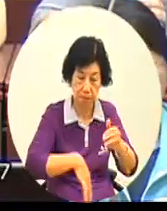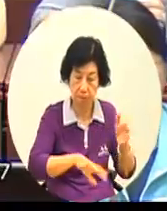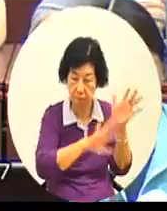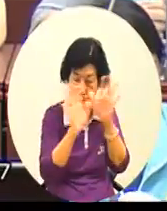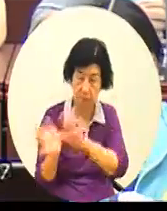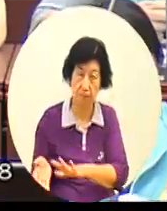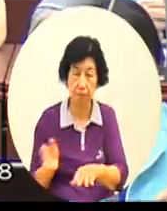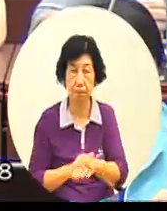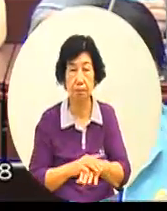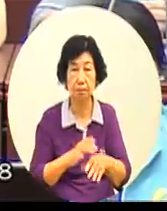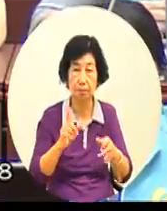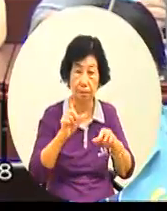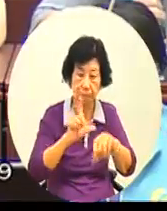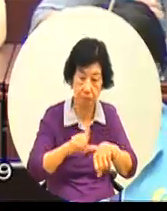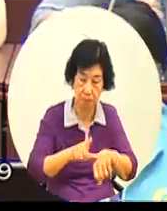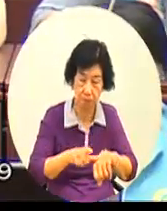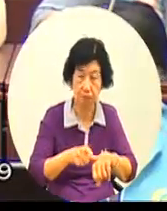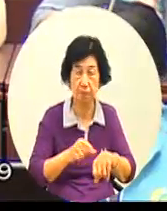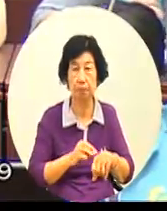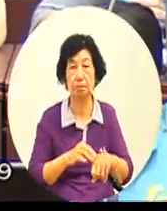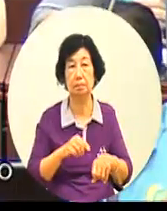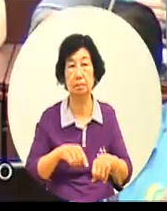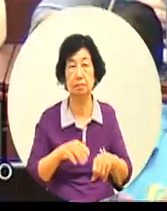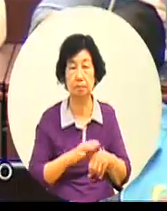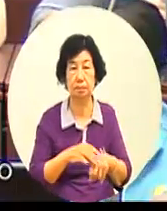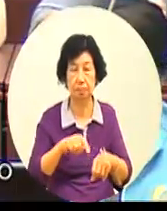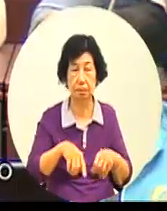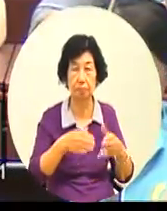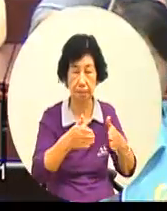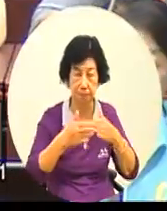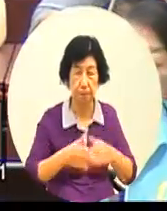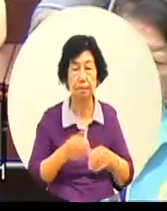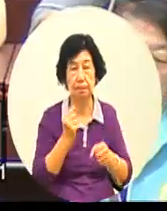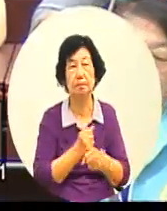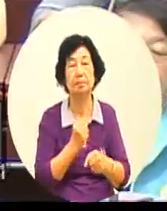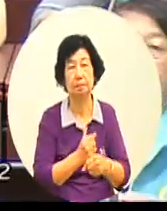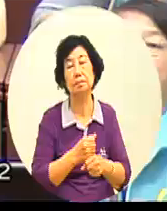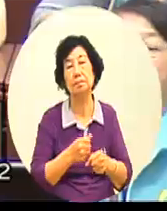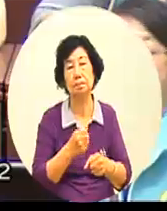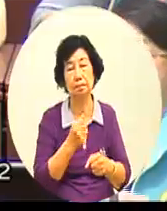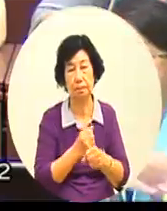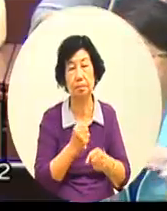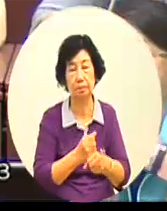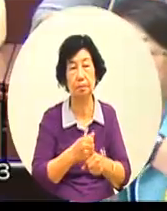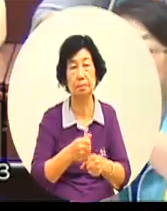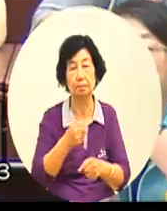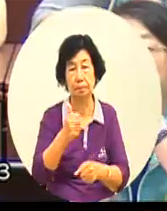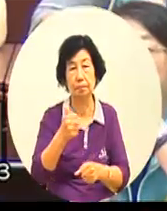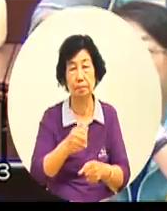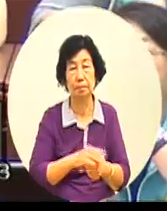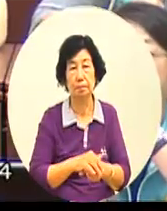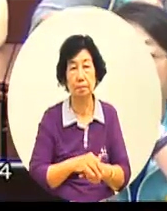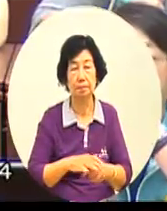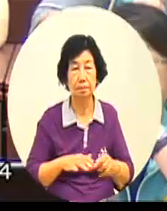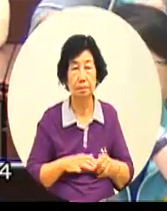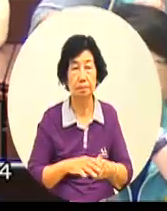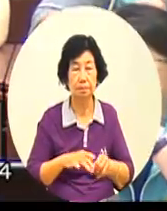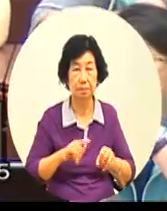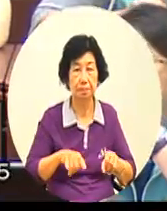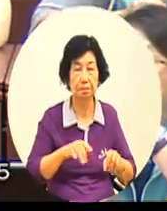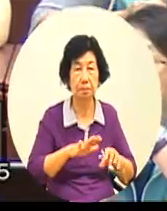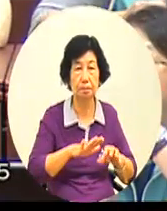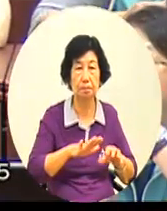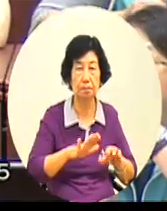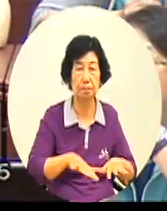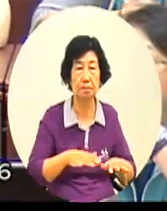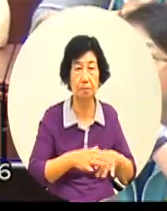时等等的一些调整，也都是我们同时要处理的。所以其实这是一个还蛮复杂的一个准备，但是我